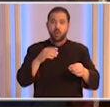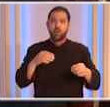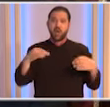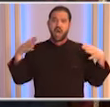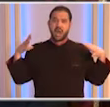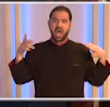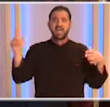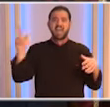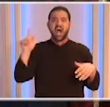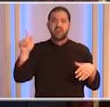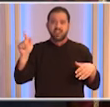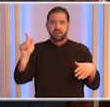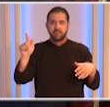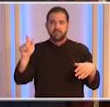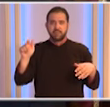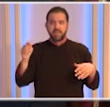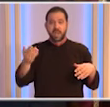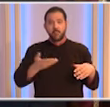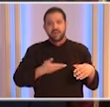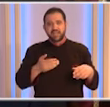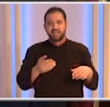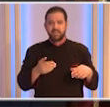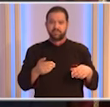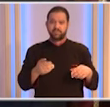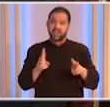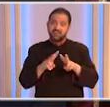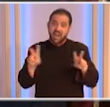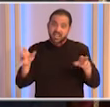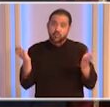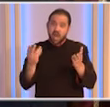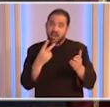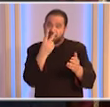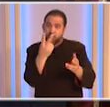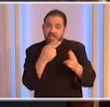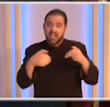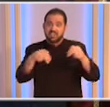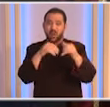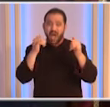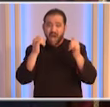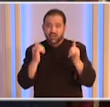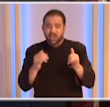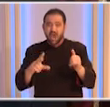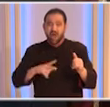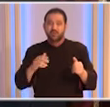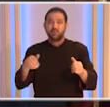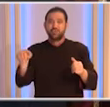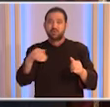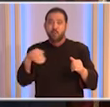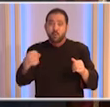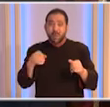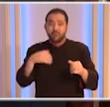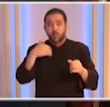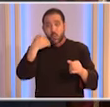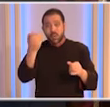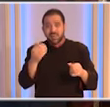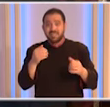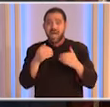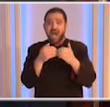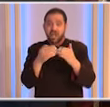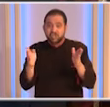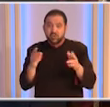Părinte și fraților, cei care ne privind ascultați, Ăla a fost momentul crucial